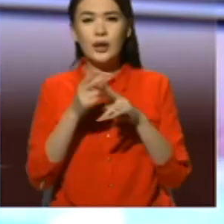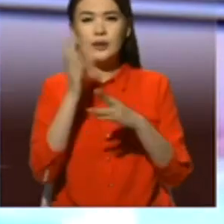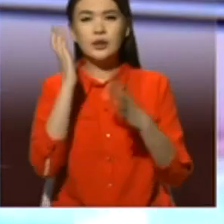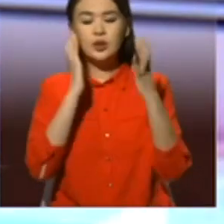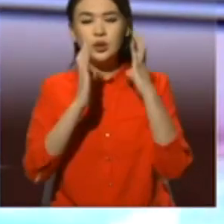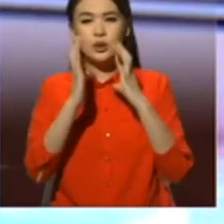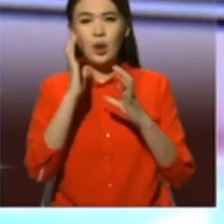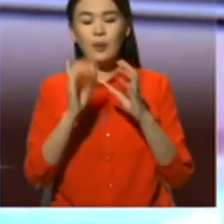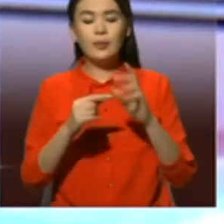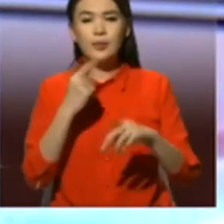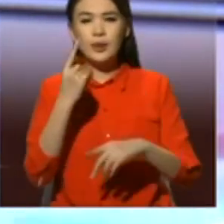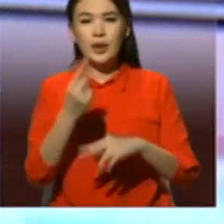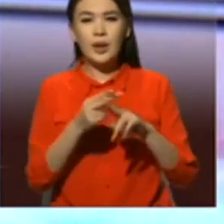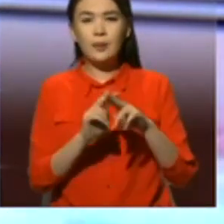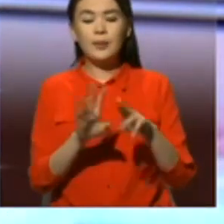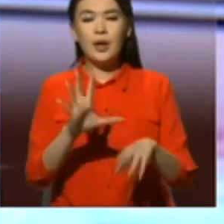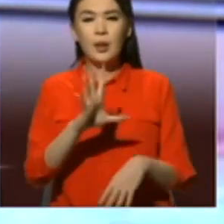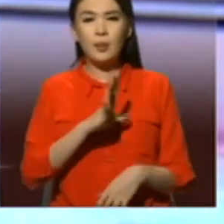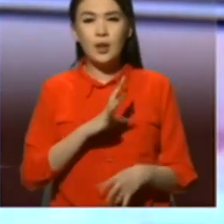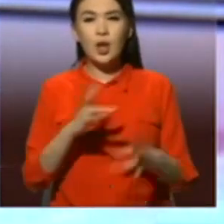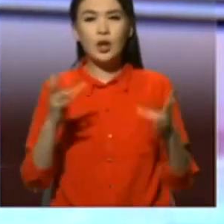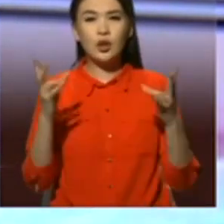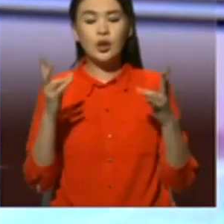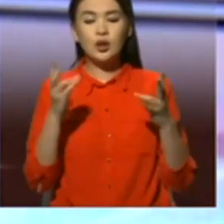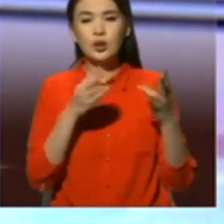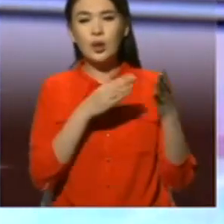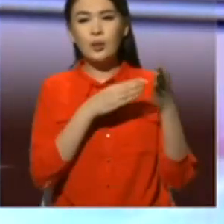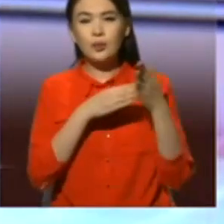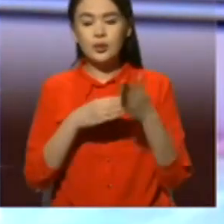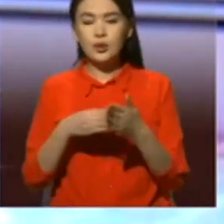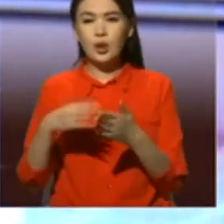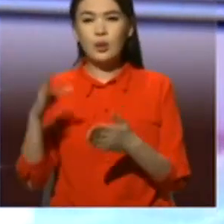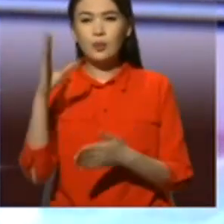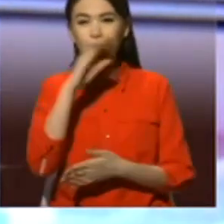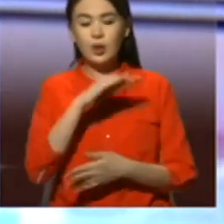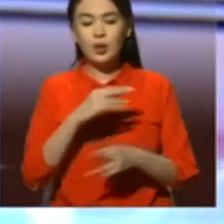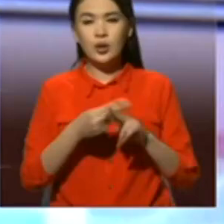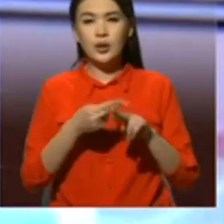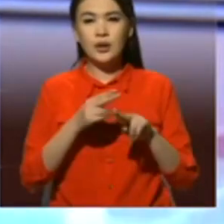институттардың бірі және бірегей. Ол мақсатына жетіп келе жатыр. Біз енді осыдан